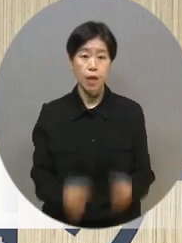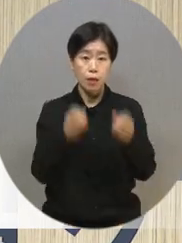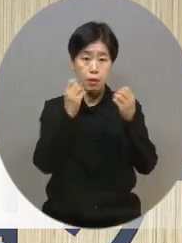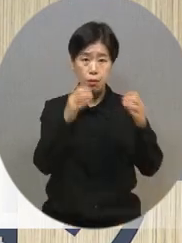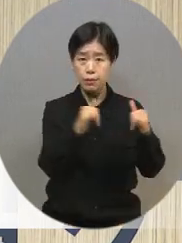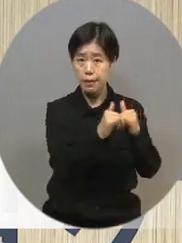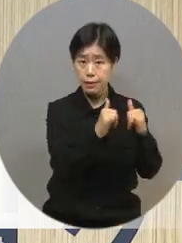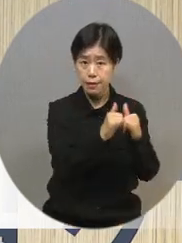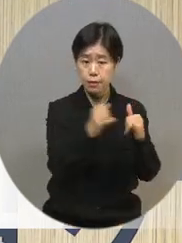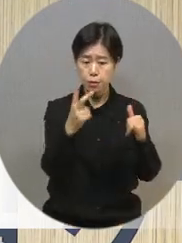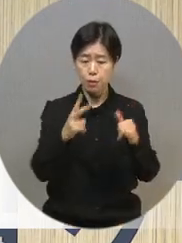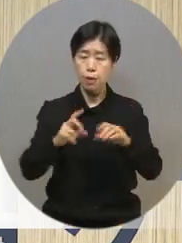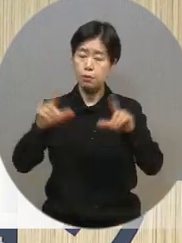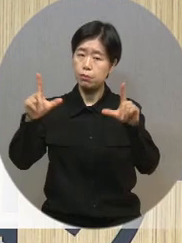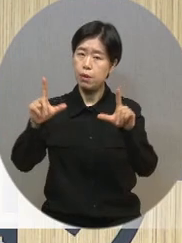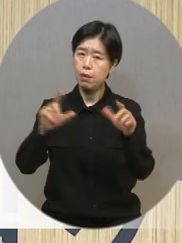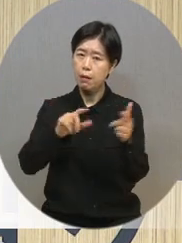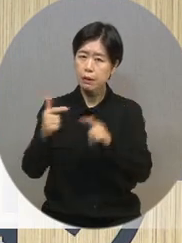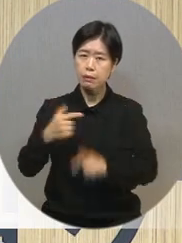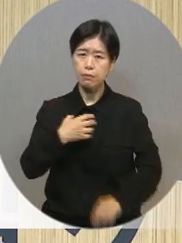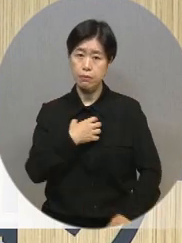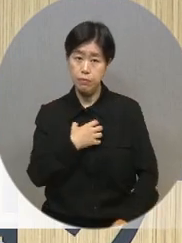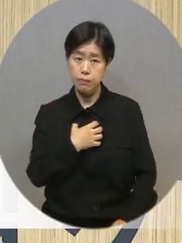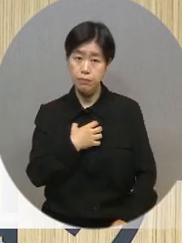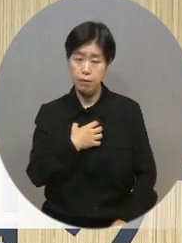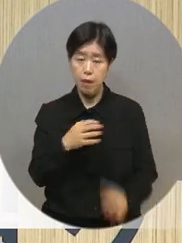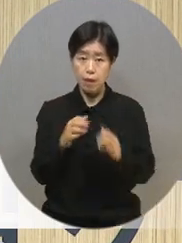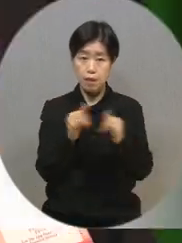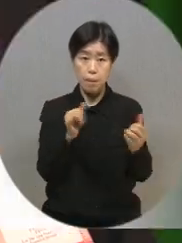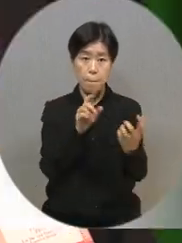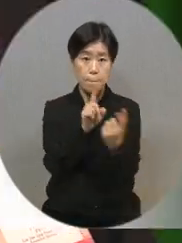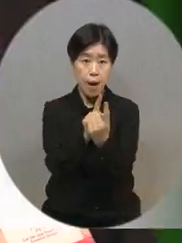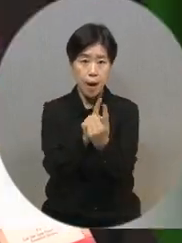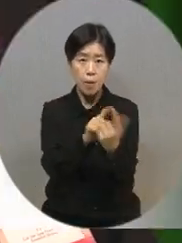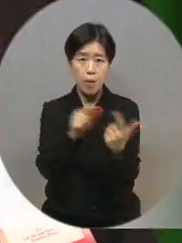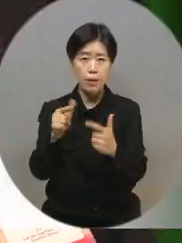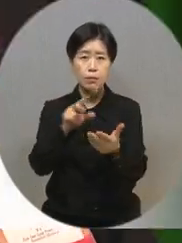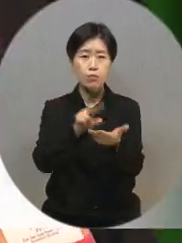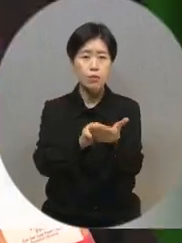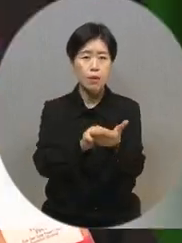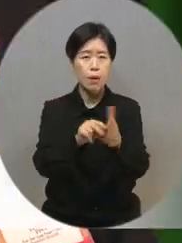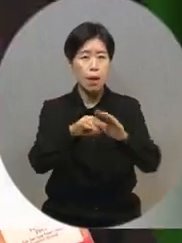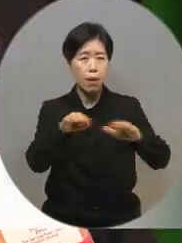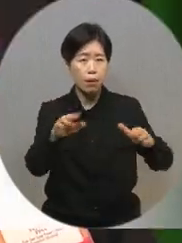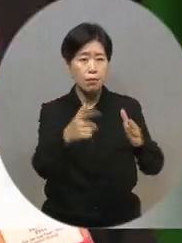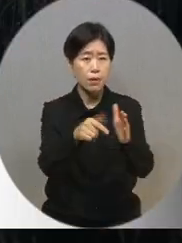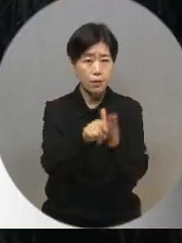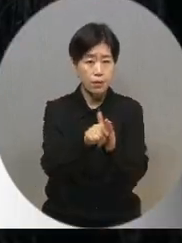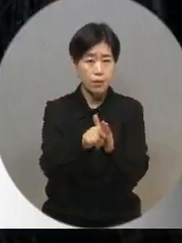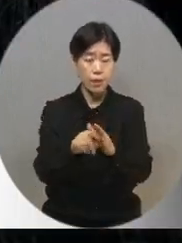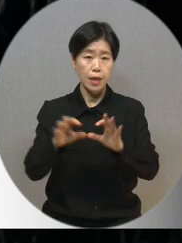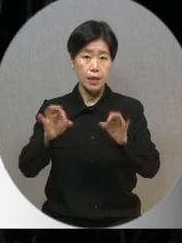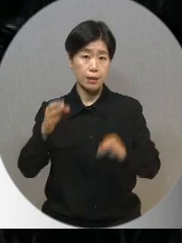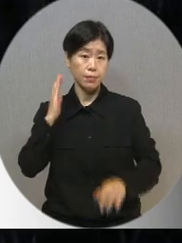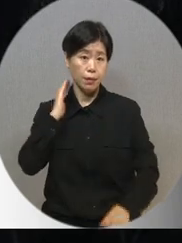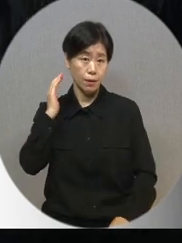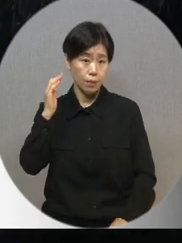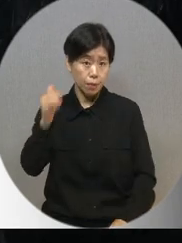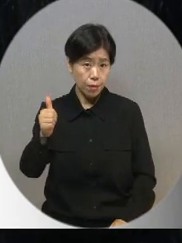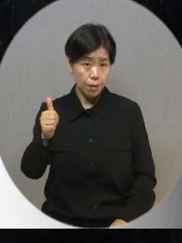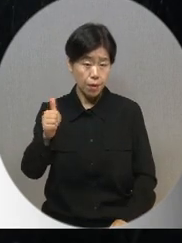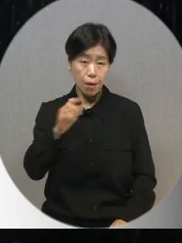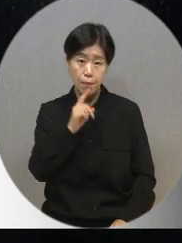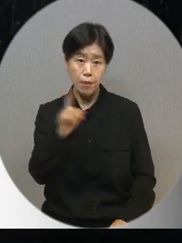신냉전과 기후변화 등 인류가 직면한 복합적인 위기는 김대중 대통령이 강조했던 사람과